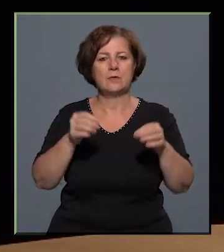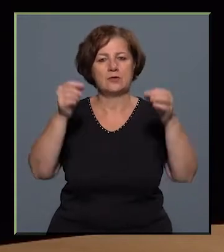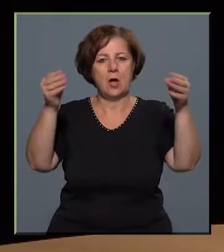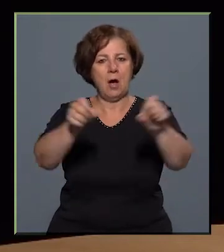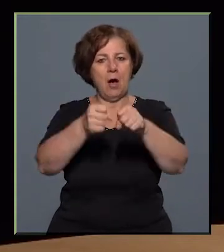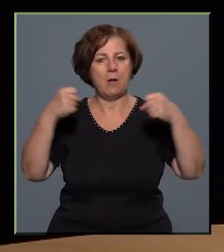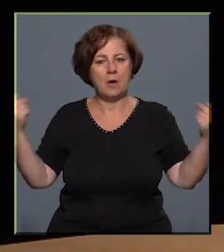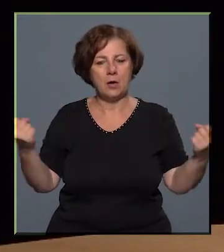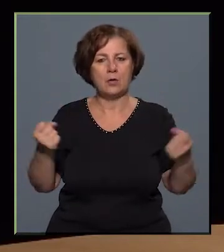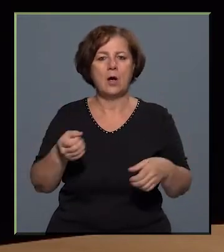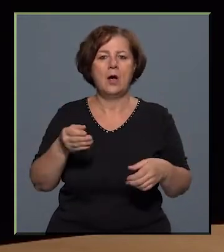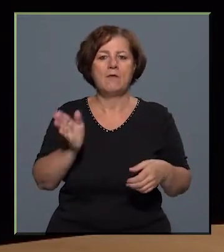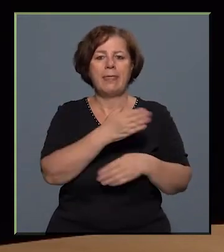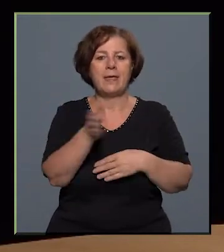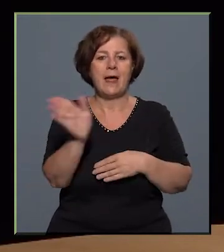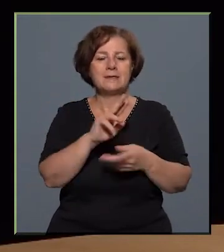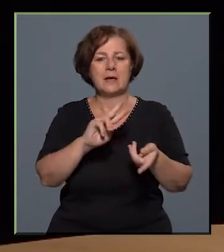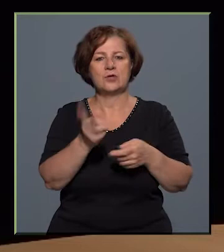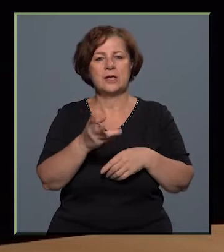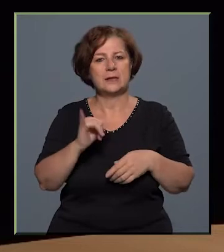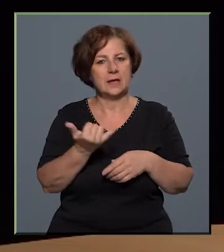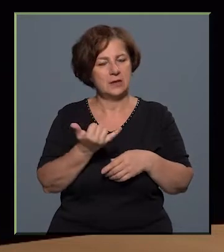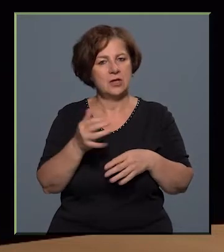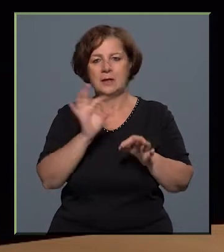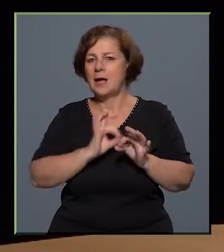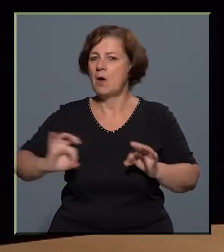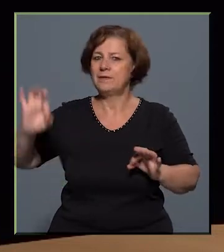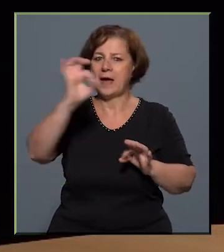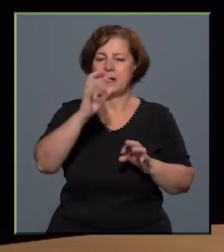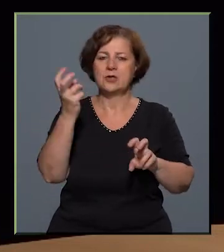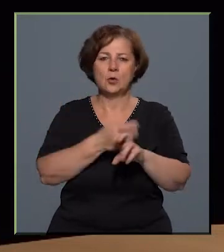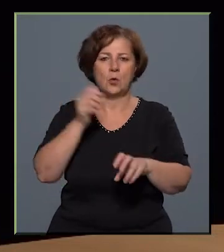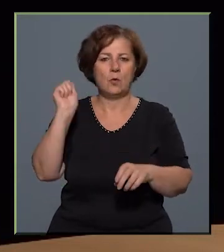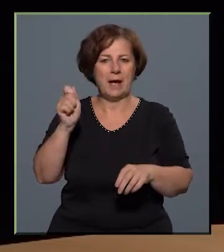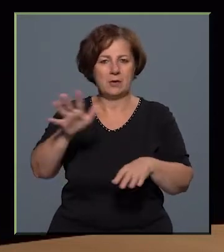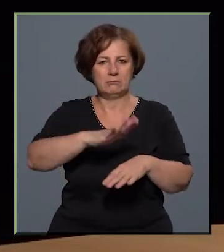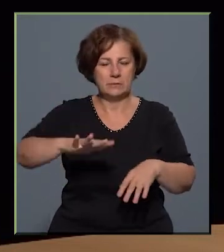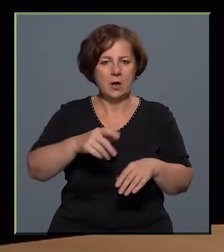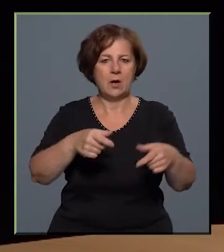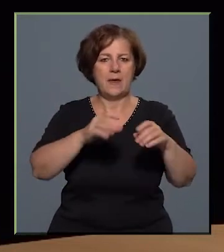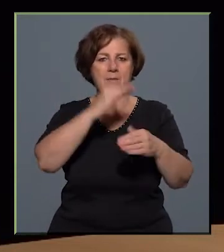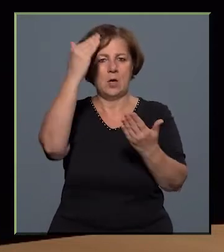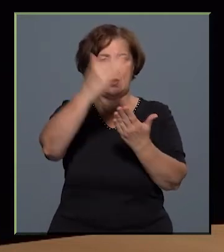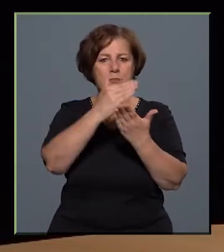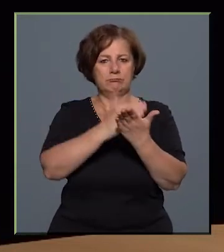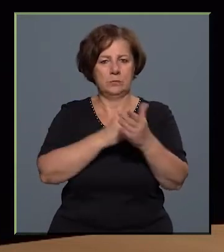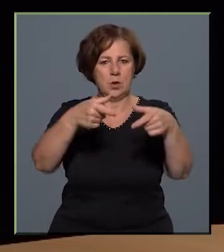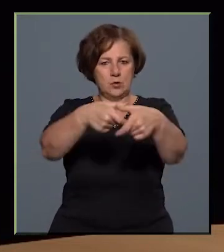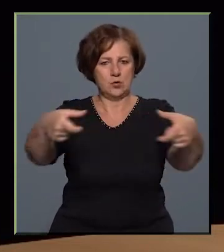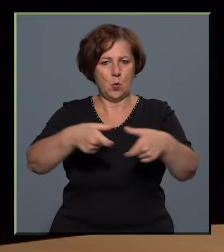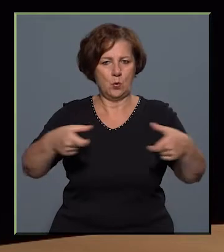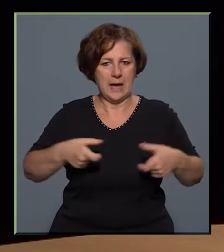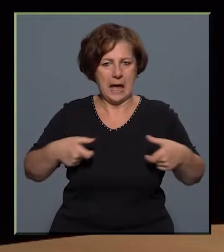vagy akár mód nyílik a nyílászáró cserére is, nem Kőbánya teljes területén, hanem különböző zónákra osztották,